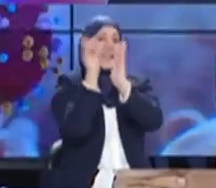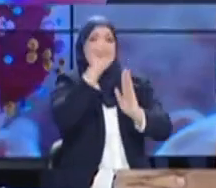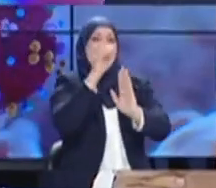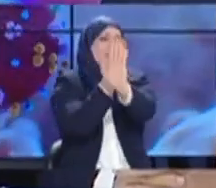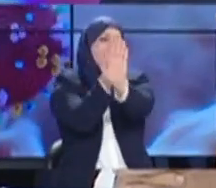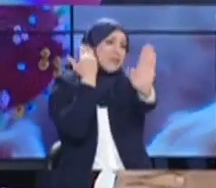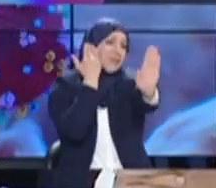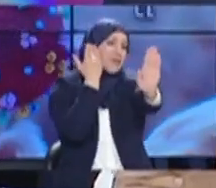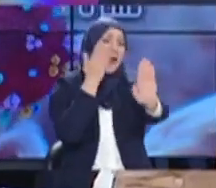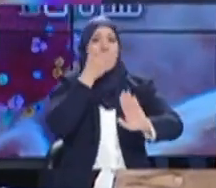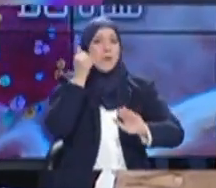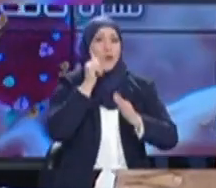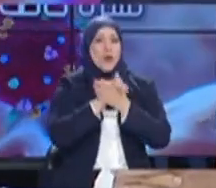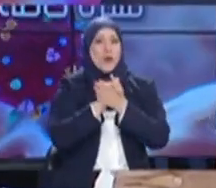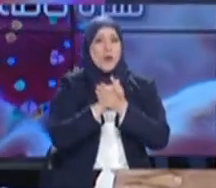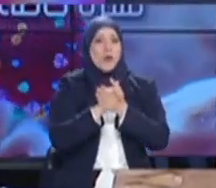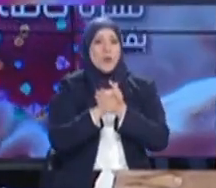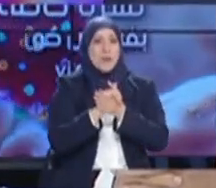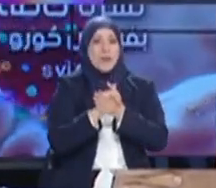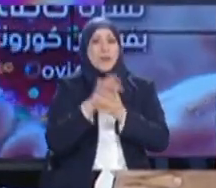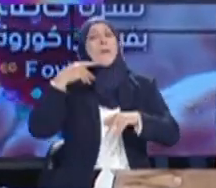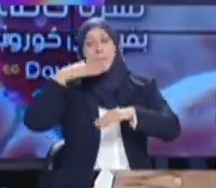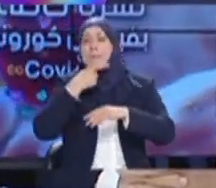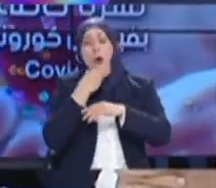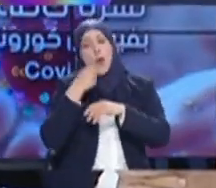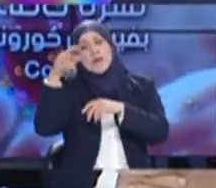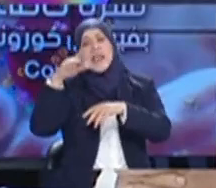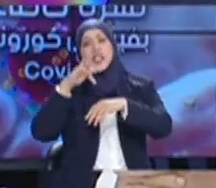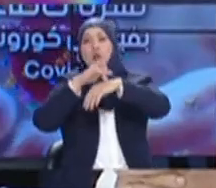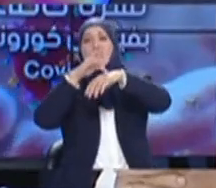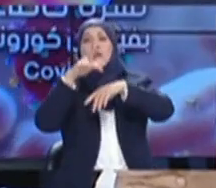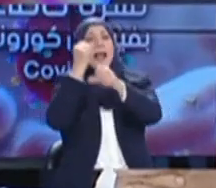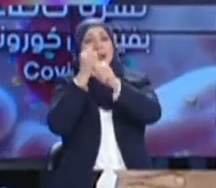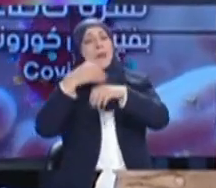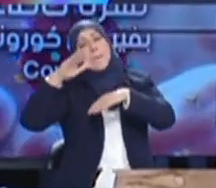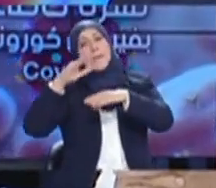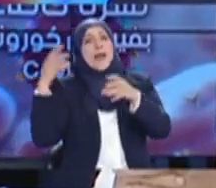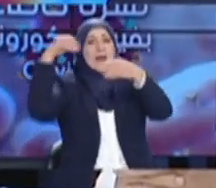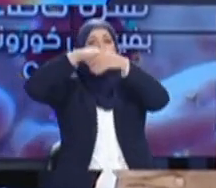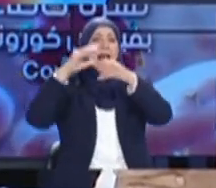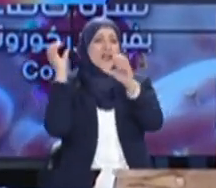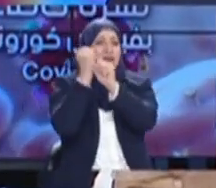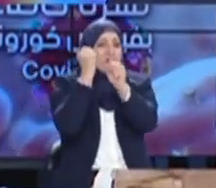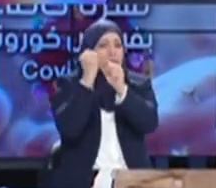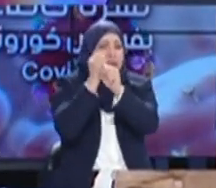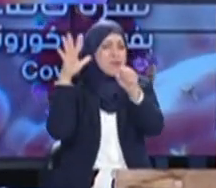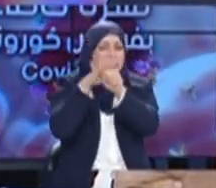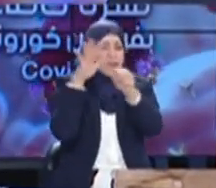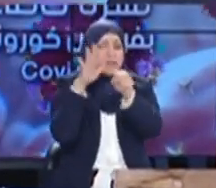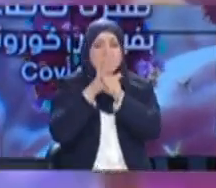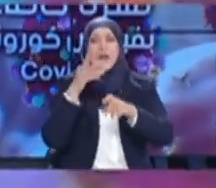قد ما نجموا. واذا مثالش نوصل ساعه مخر للخدمه اما ما نركبش في حاجه ياسر زحمه. شو جزيل لك دكتور